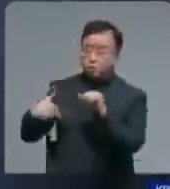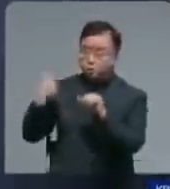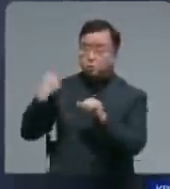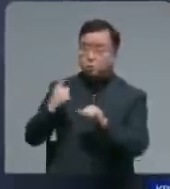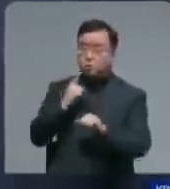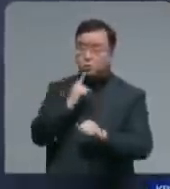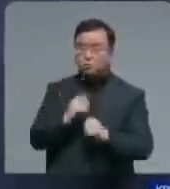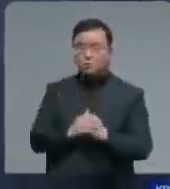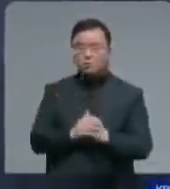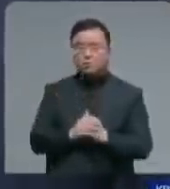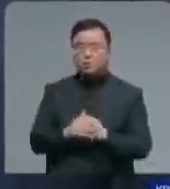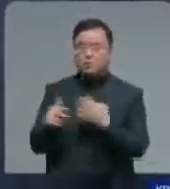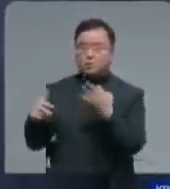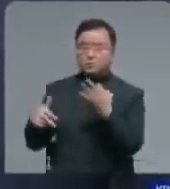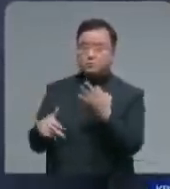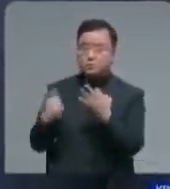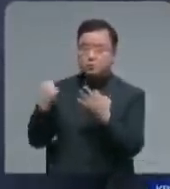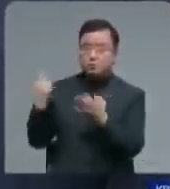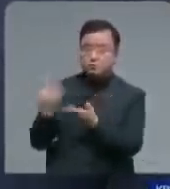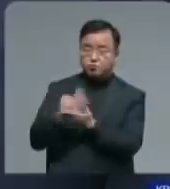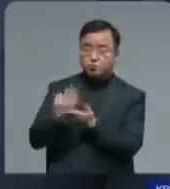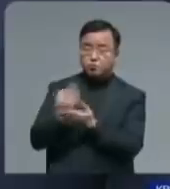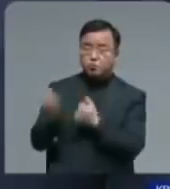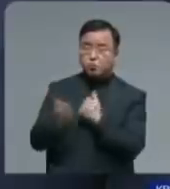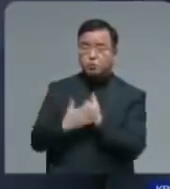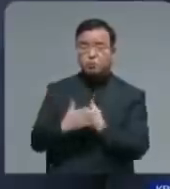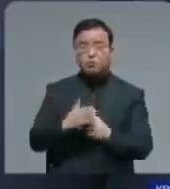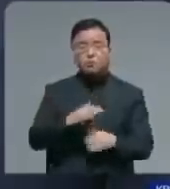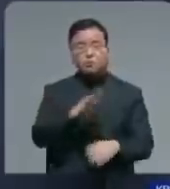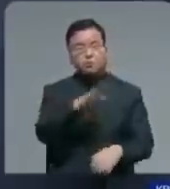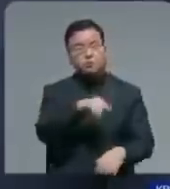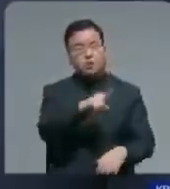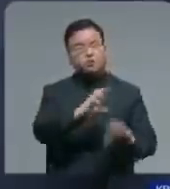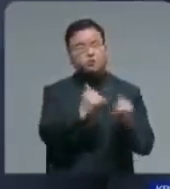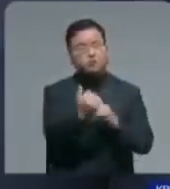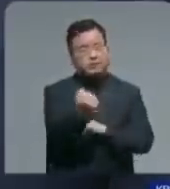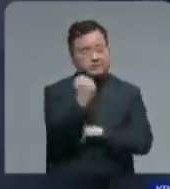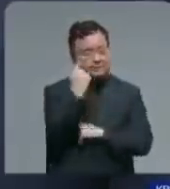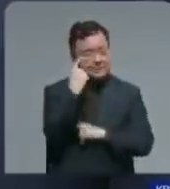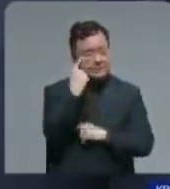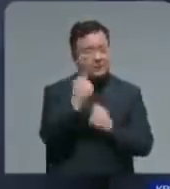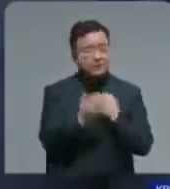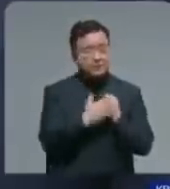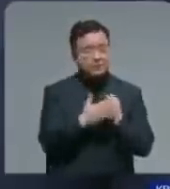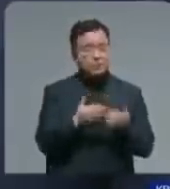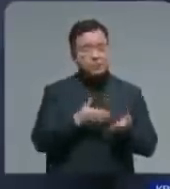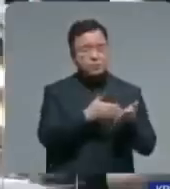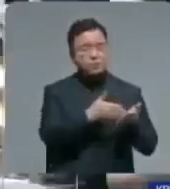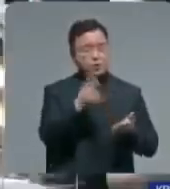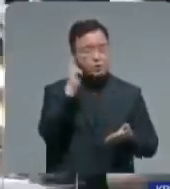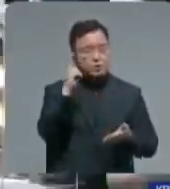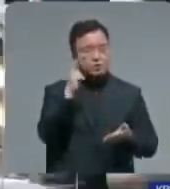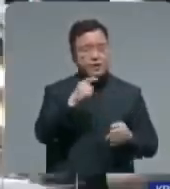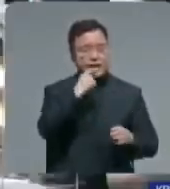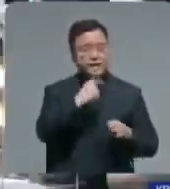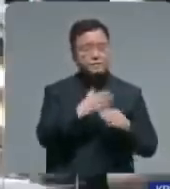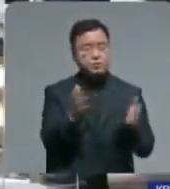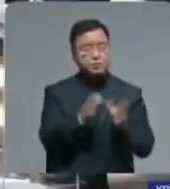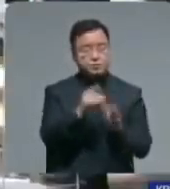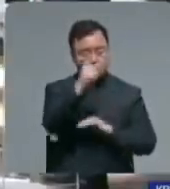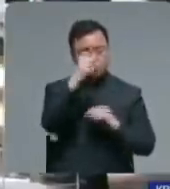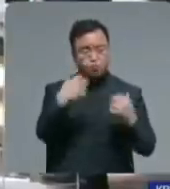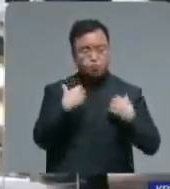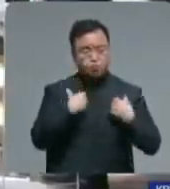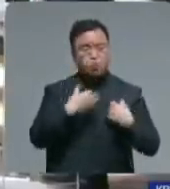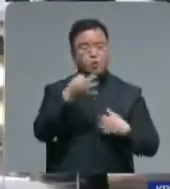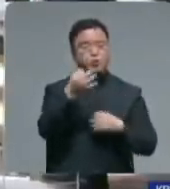그 용처가 어딘지는 14조가 들어왔으니까. 그러니까 용처가 네. 어딘지는 국민의힘이 생각을 했으니까 제안을 했을 것이고 네. 민주당이나 정부가 할 일은